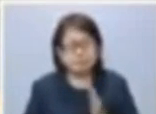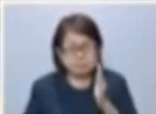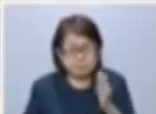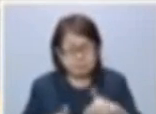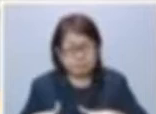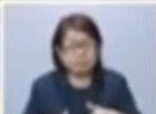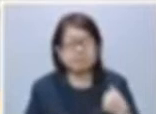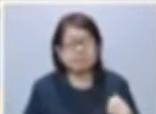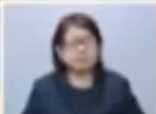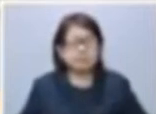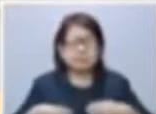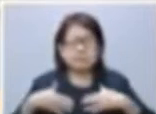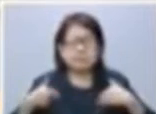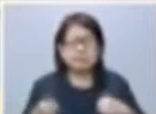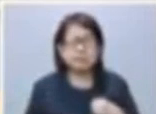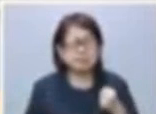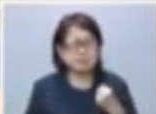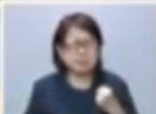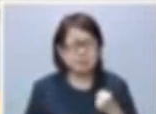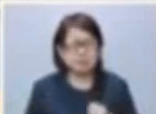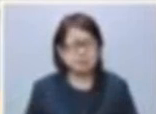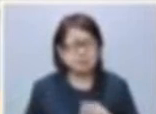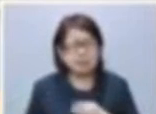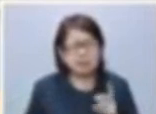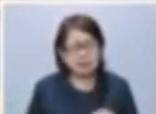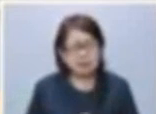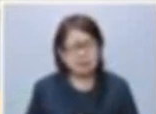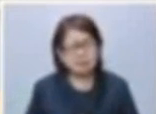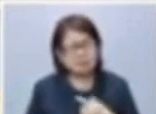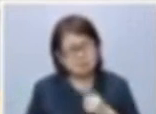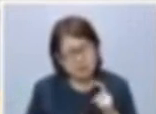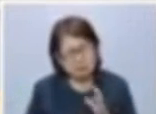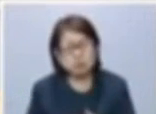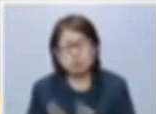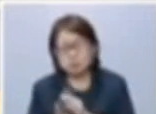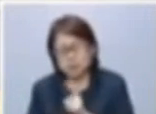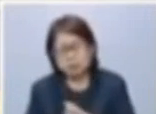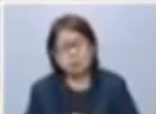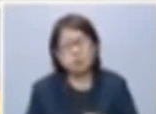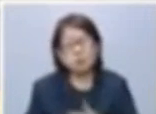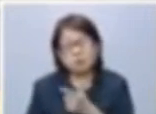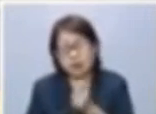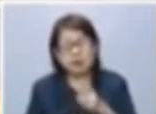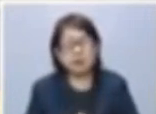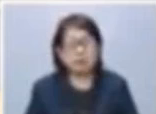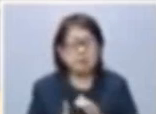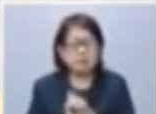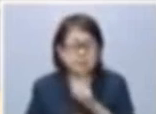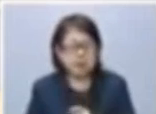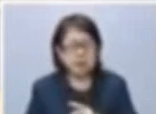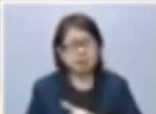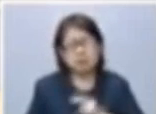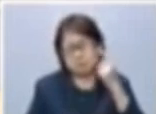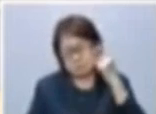พี่น้องอยู่ดีมีสุขมีกำลังใจไม่ต้องฆ่าตัวตายยกครัวฆ่าลูกฆ่าตัวเองครับภรรยา